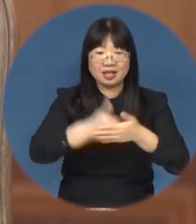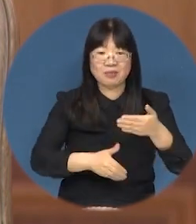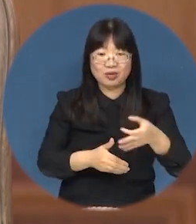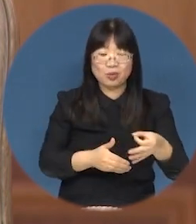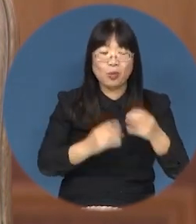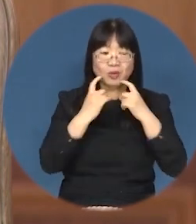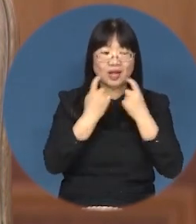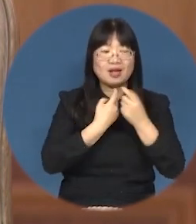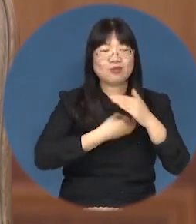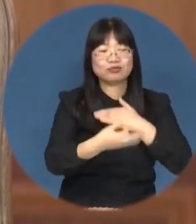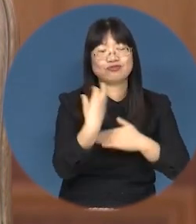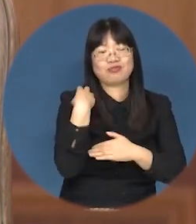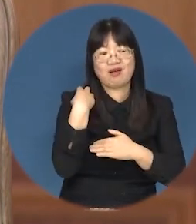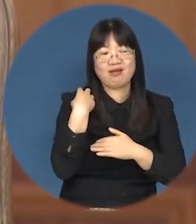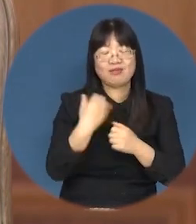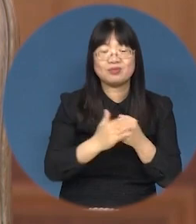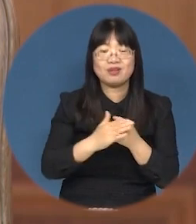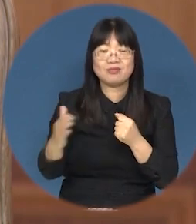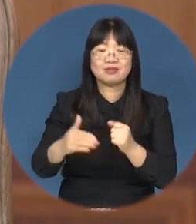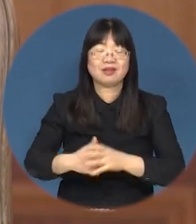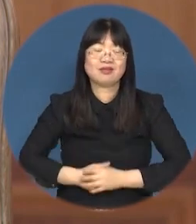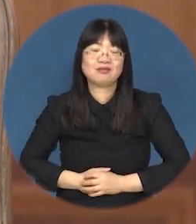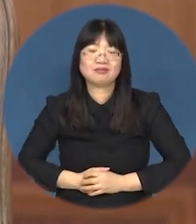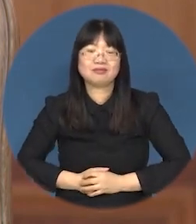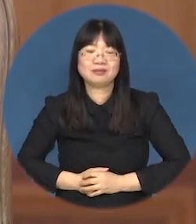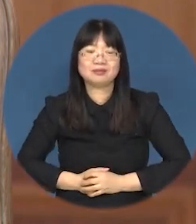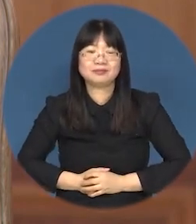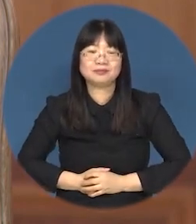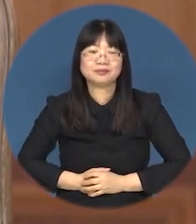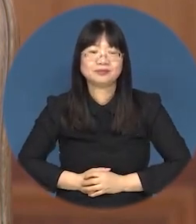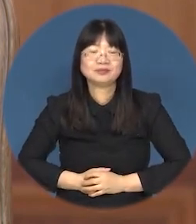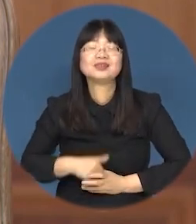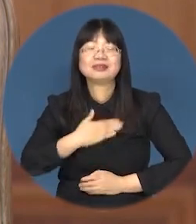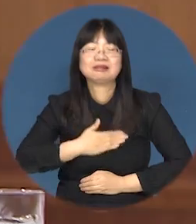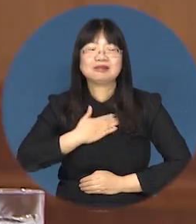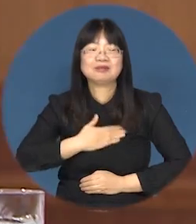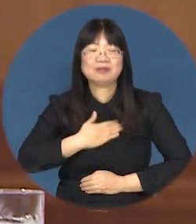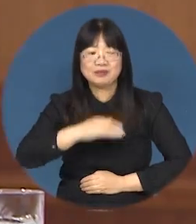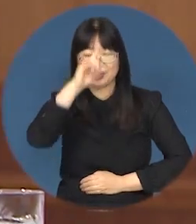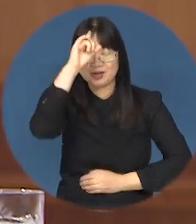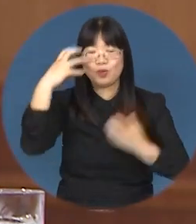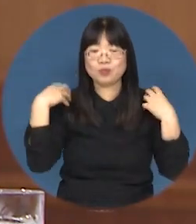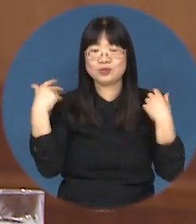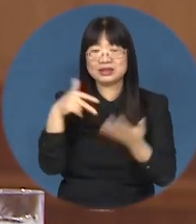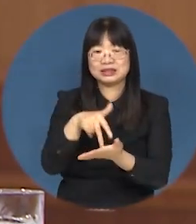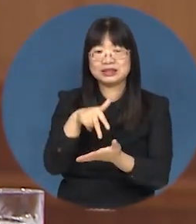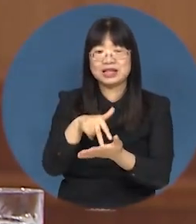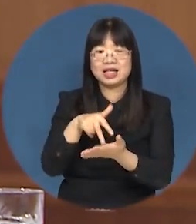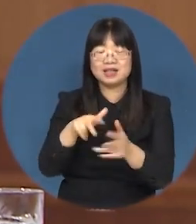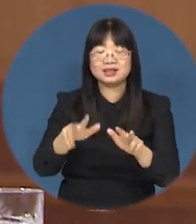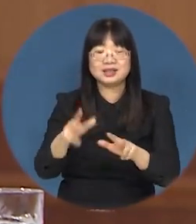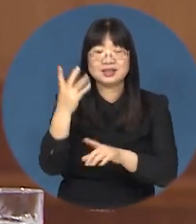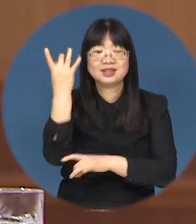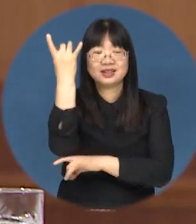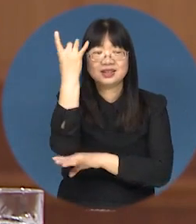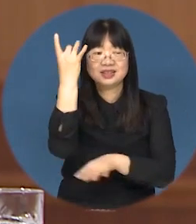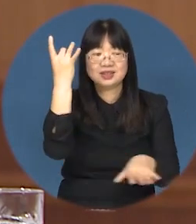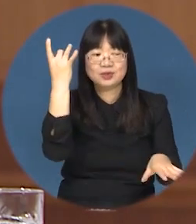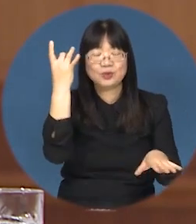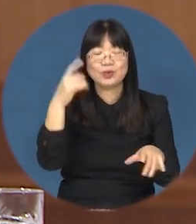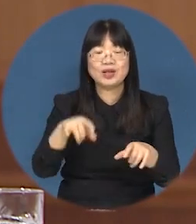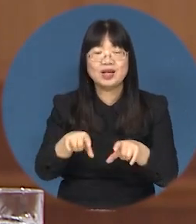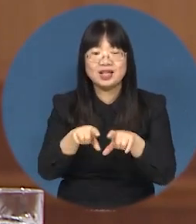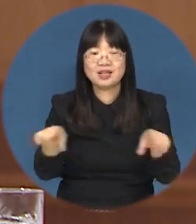예. 본인들이 부담을 해야 되니까. 알겠습니다. 알겠습니다. 예. 그러니까 정부는 그러니까 기초